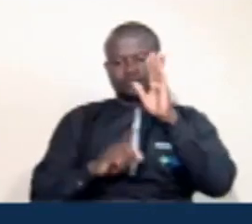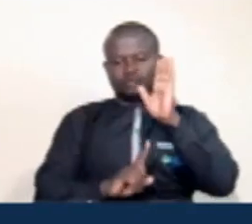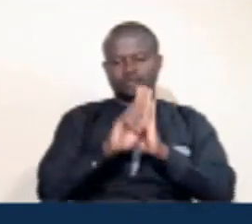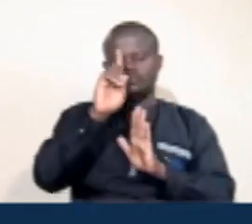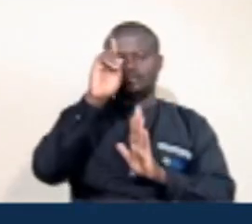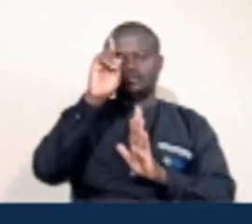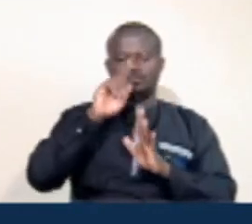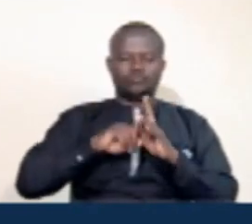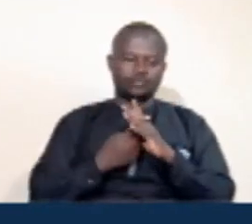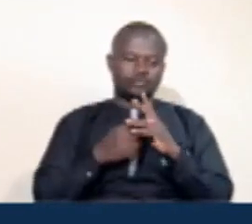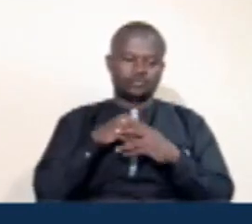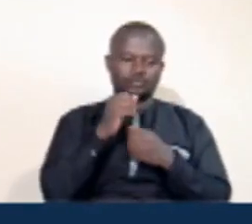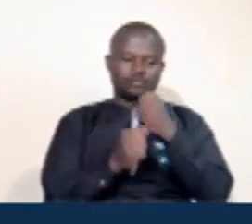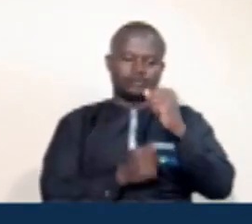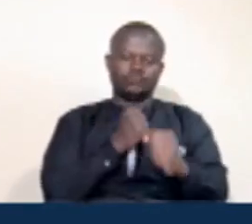iterambere kuva mu